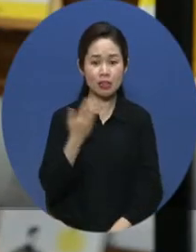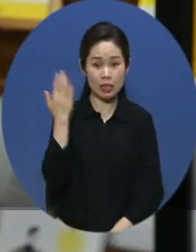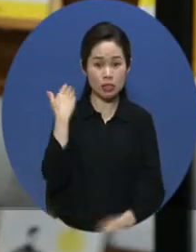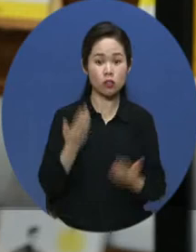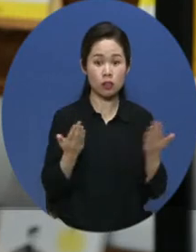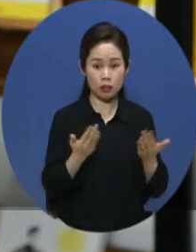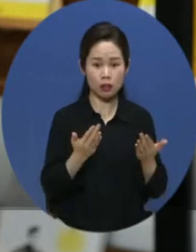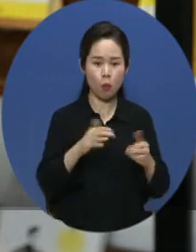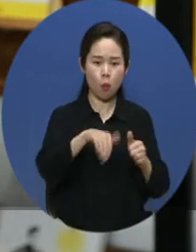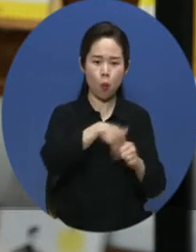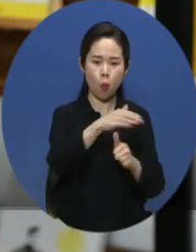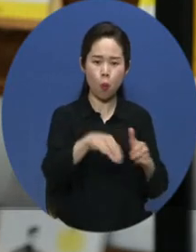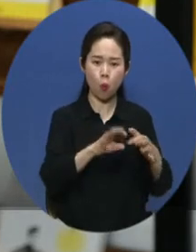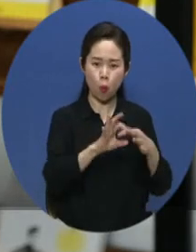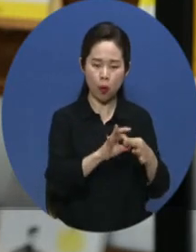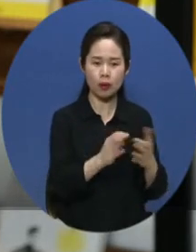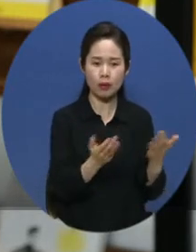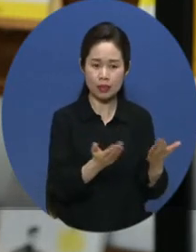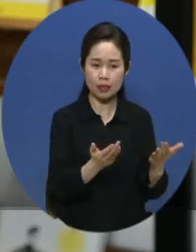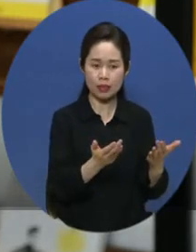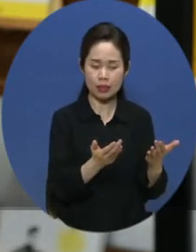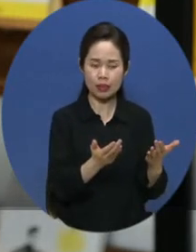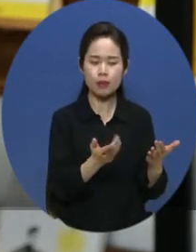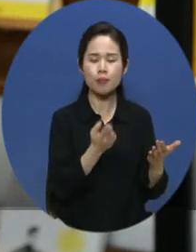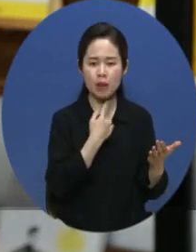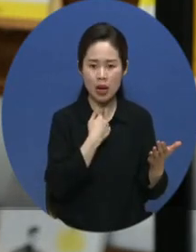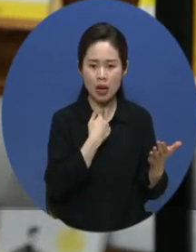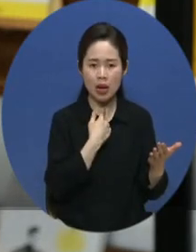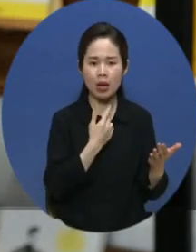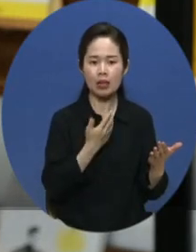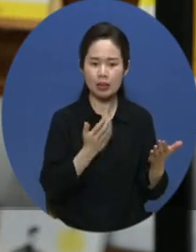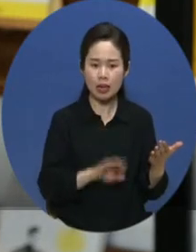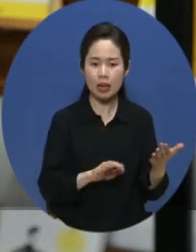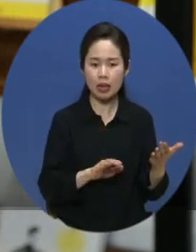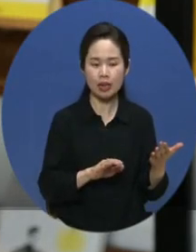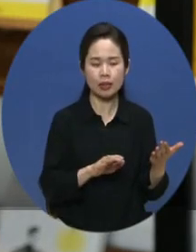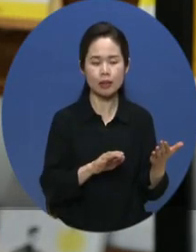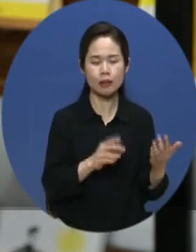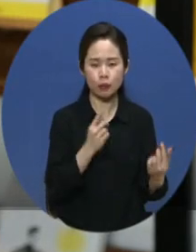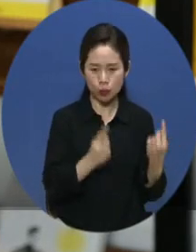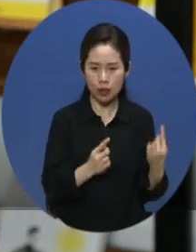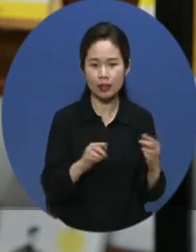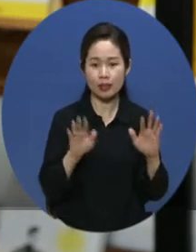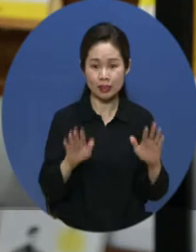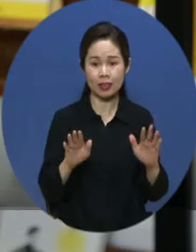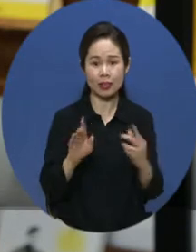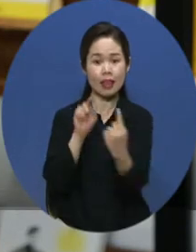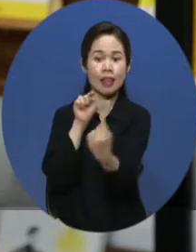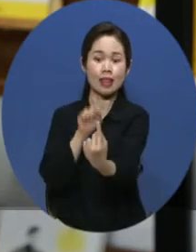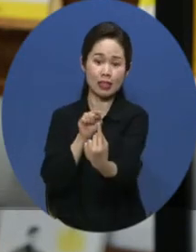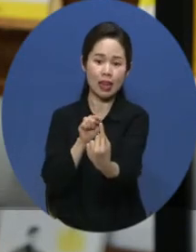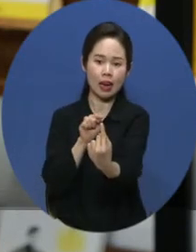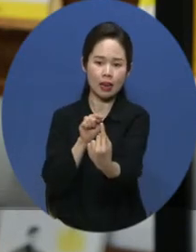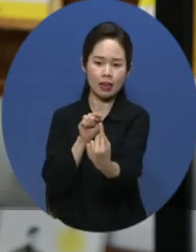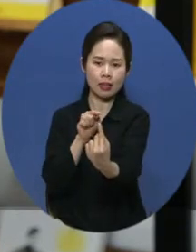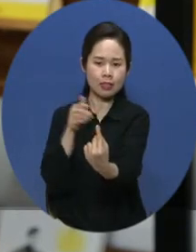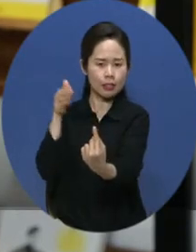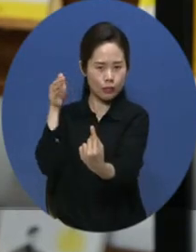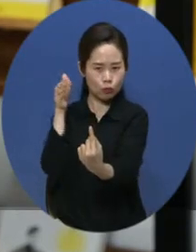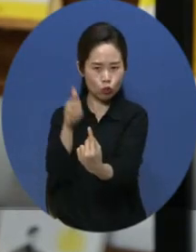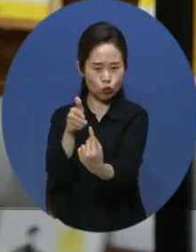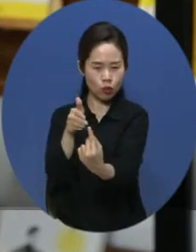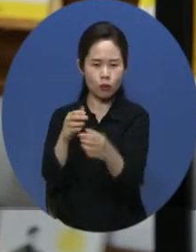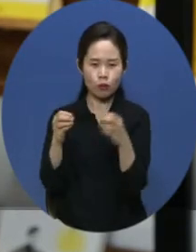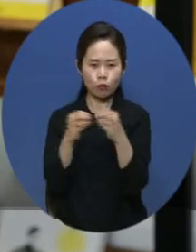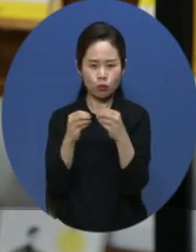관련된 분야에서 일을 해왔었는데 조금 더 대상에 집중을 해서 이제